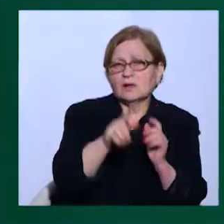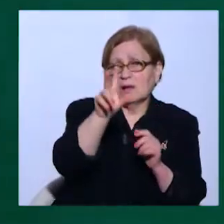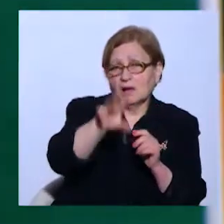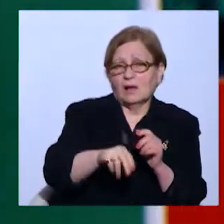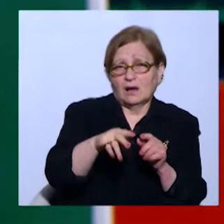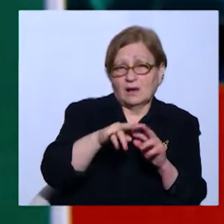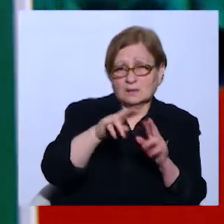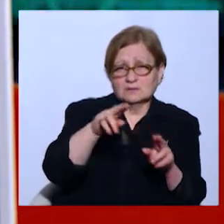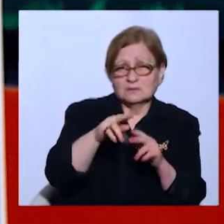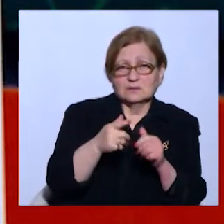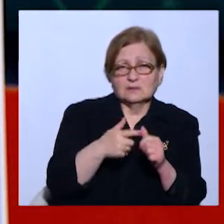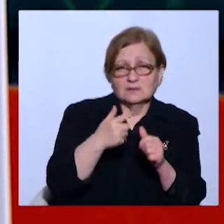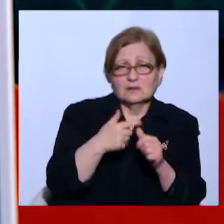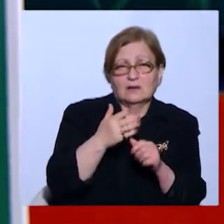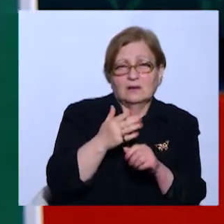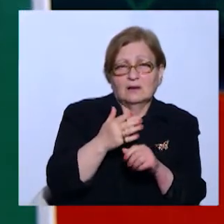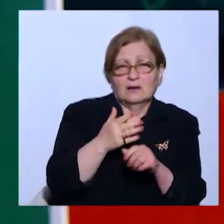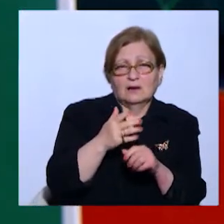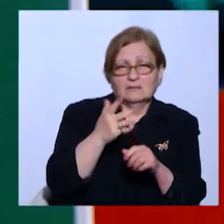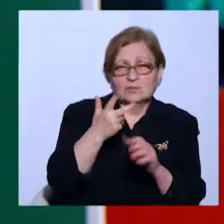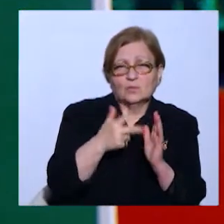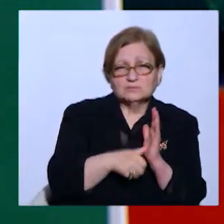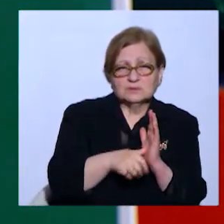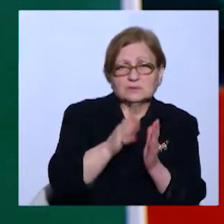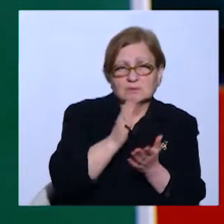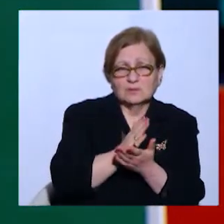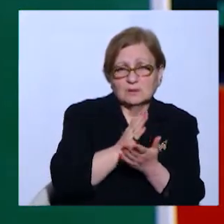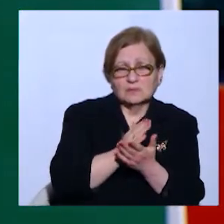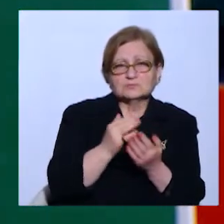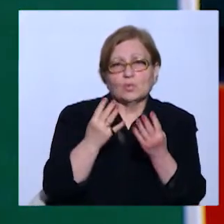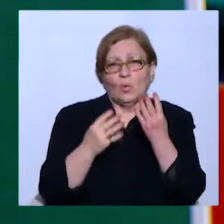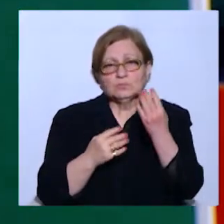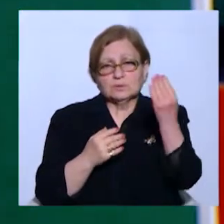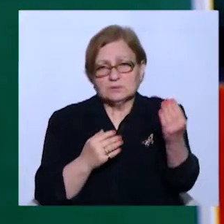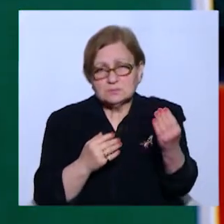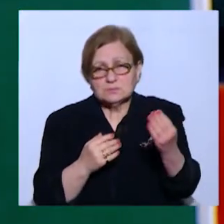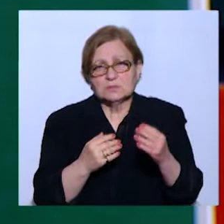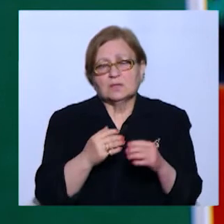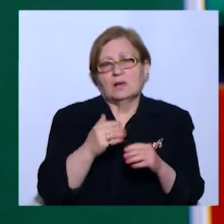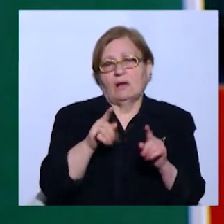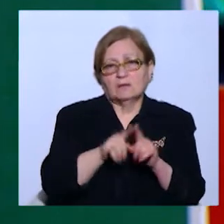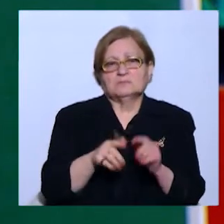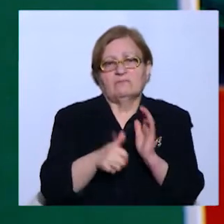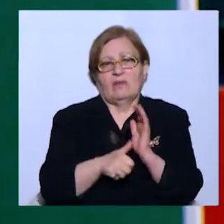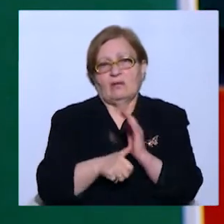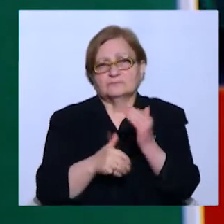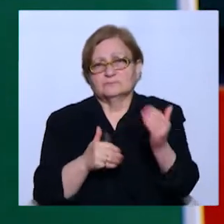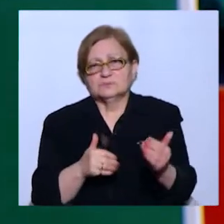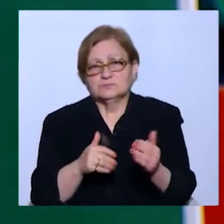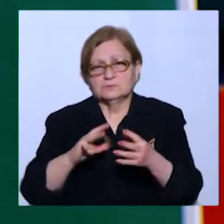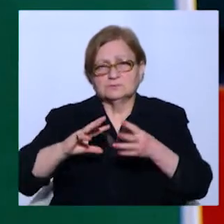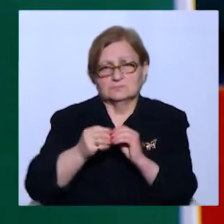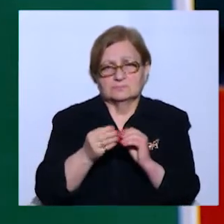ბატონო, აღმოვაჩინე ერთი რიცხვი, რომ 36 არის როგორც 4-ის ჯერადი, ისე 6-ის ჯერადი. მაგრამ მე რა